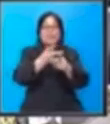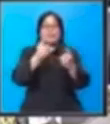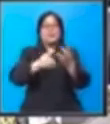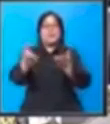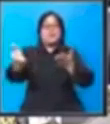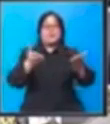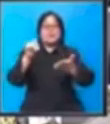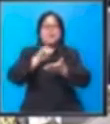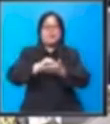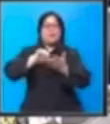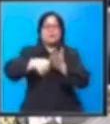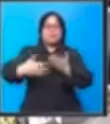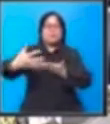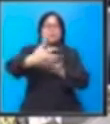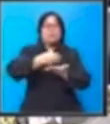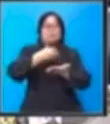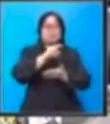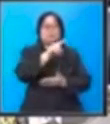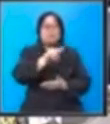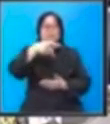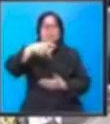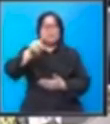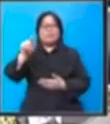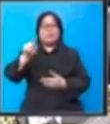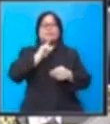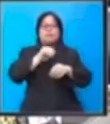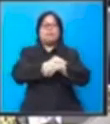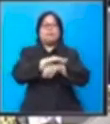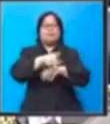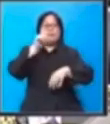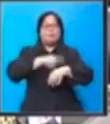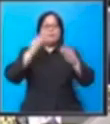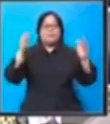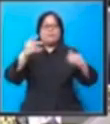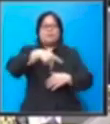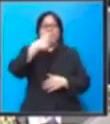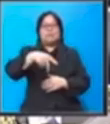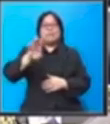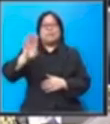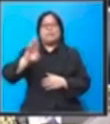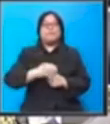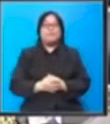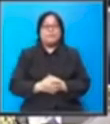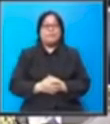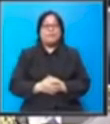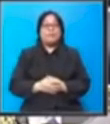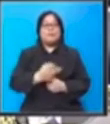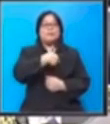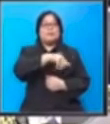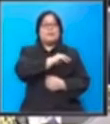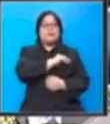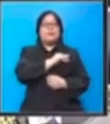menjadi sumber pendapatan utama ZPT terjejas sepanjang tempoh Perintah Kawalan Pergerakan PKP.